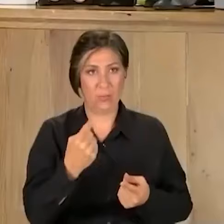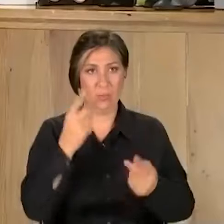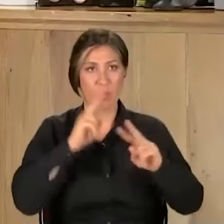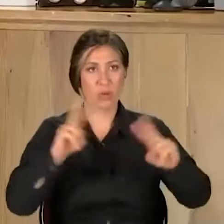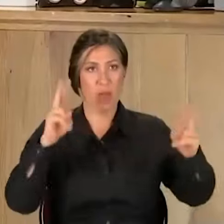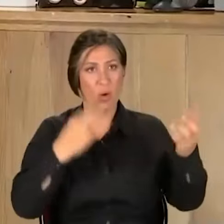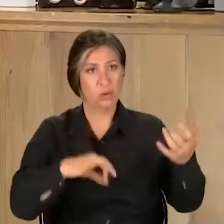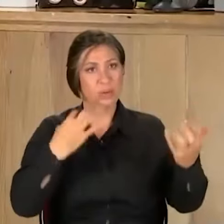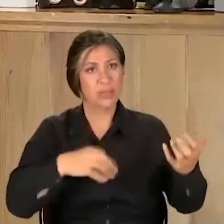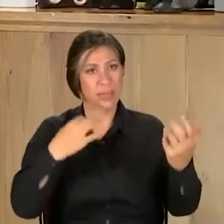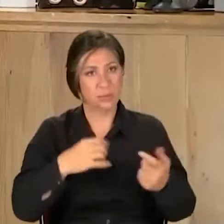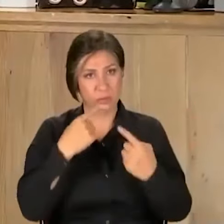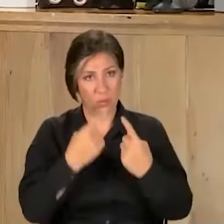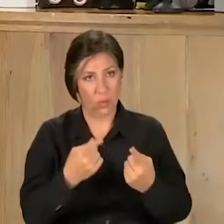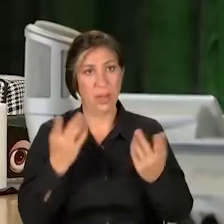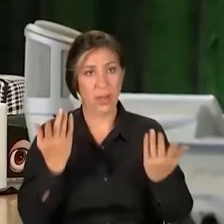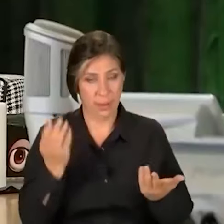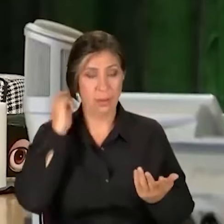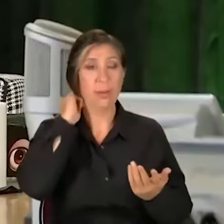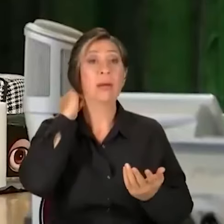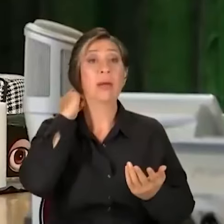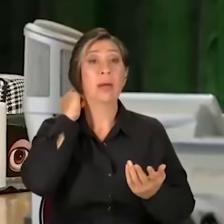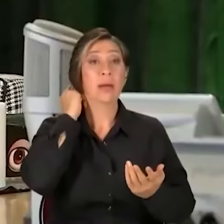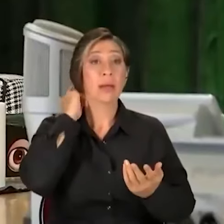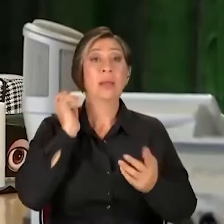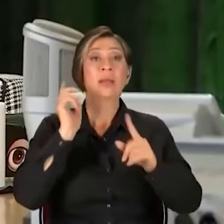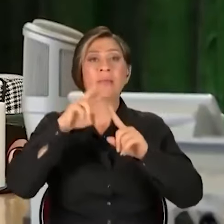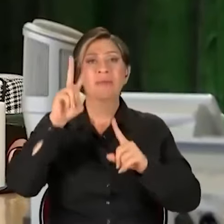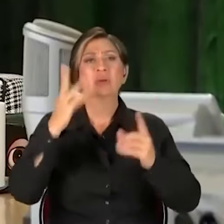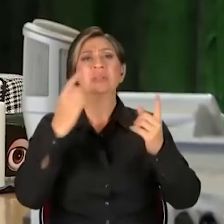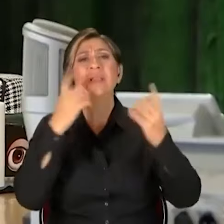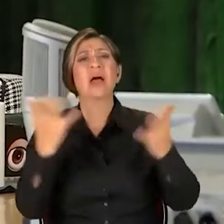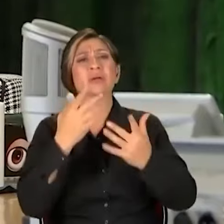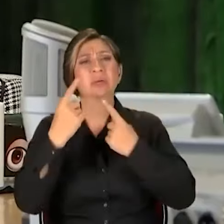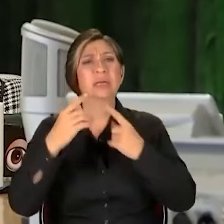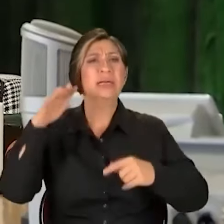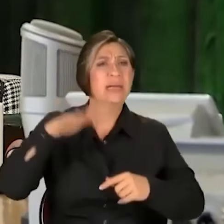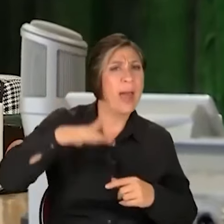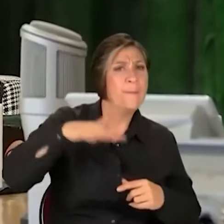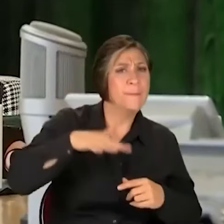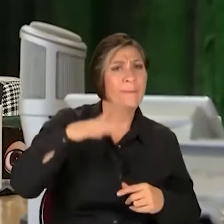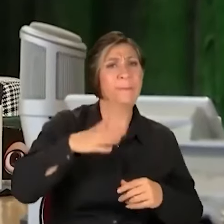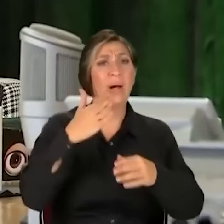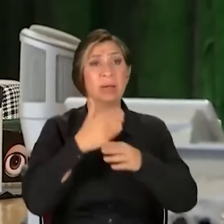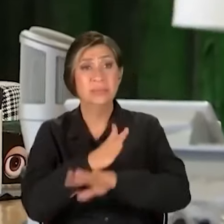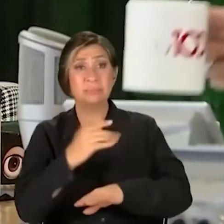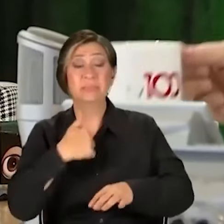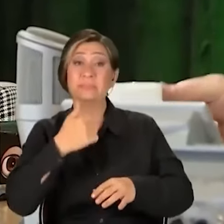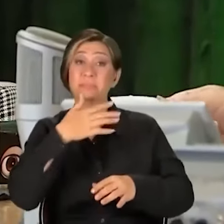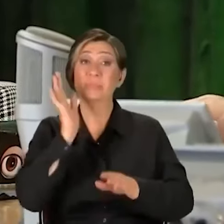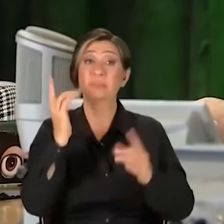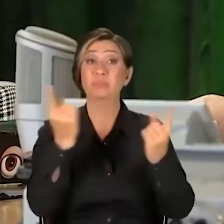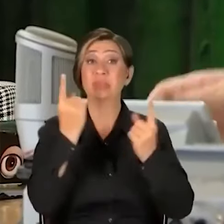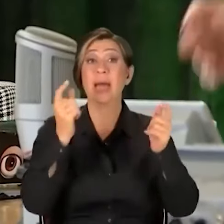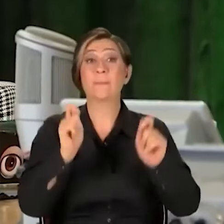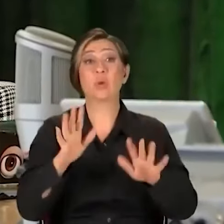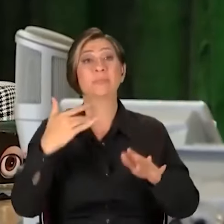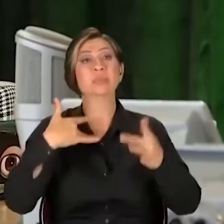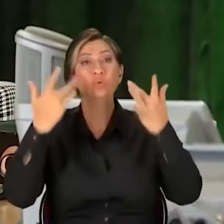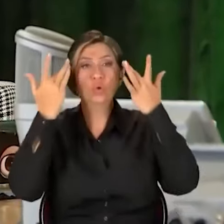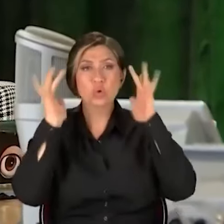Evet, şu öylesiniz. Şu modern ozanı deniyor. Öylesiniz gerçekten. Yıllarca televizyonda konuşuldu. İşte rapçiler aslında bizim bilmediğimiz bir şey yapmıyorlar.